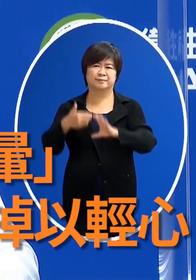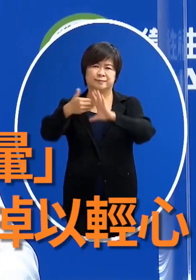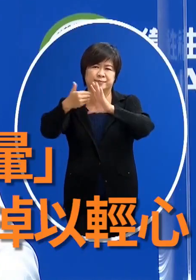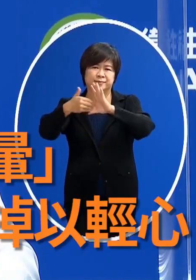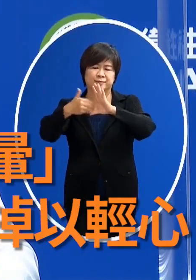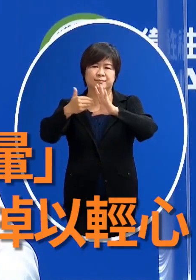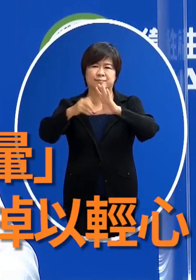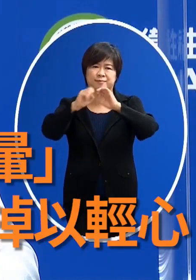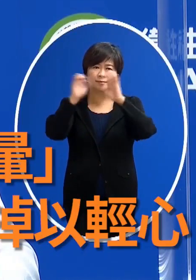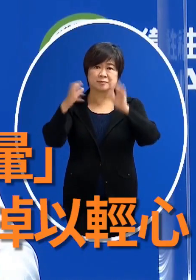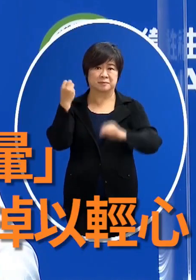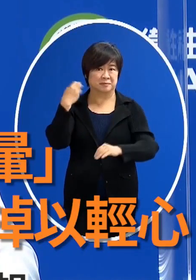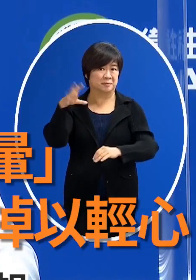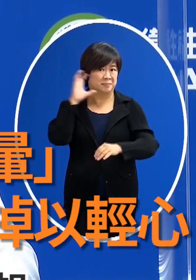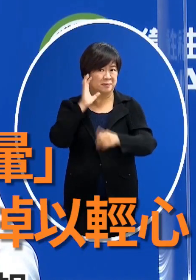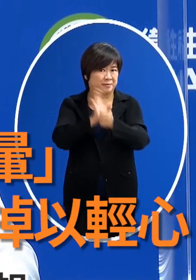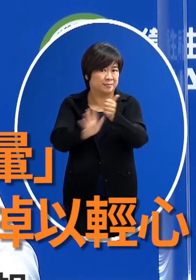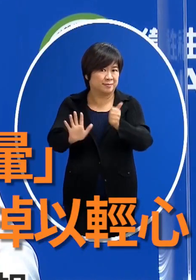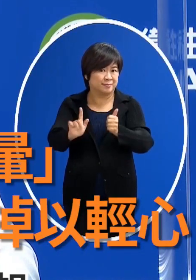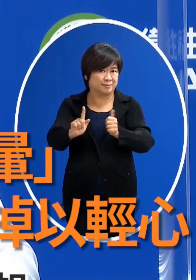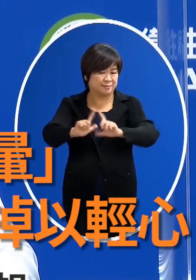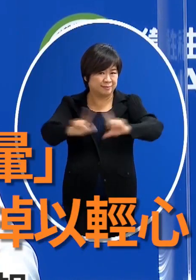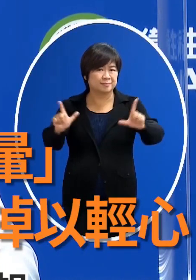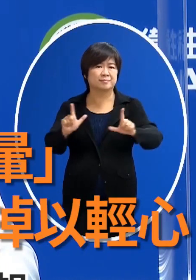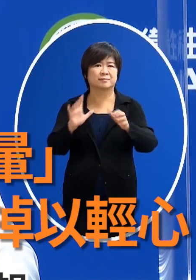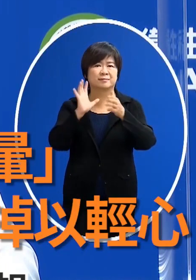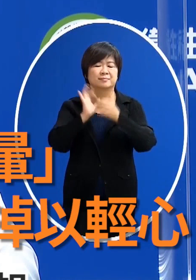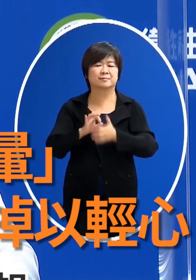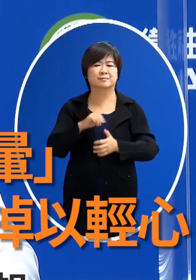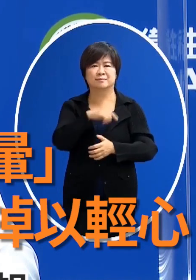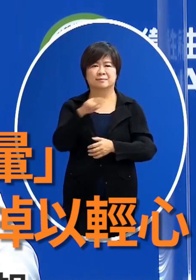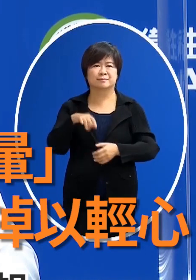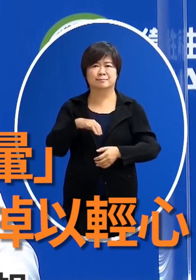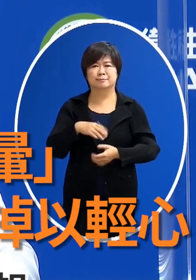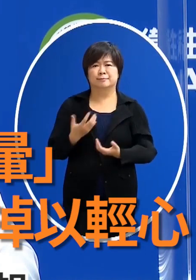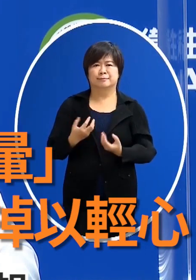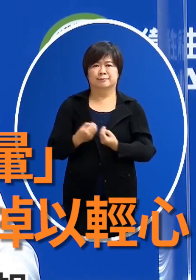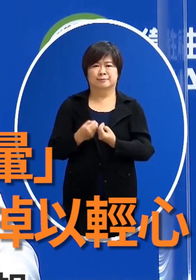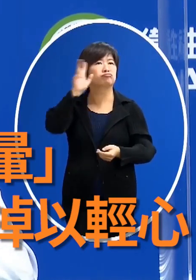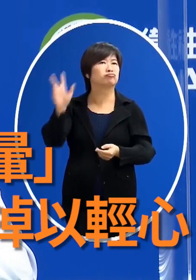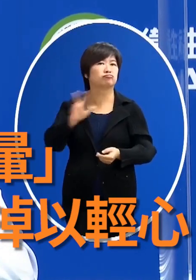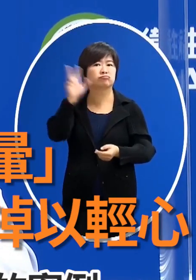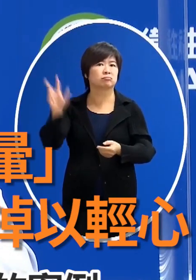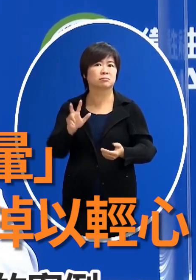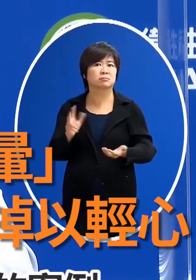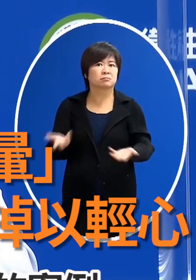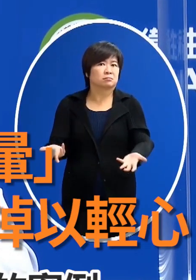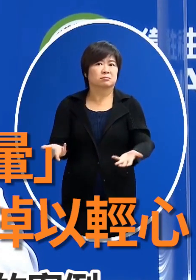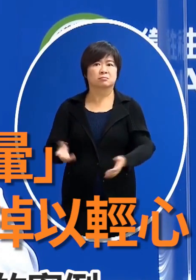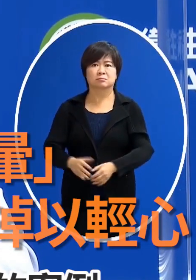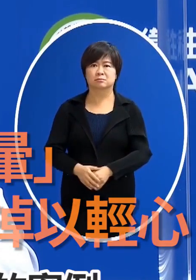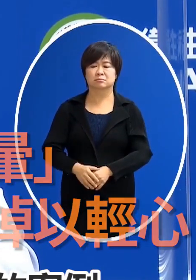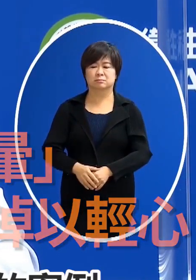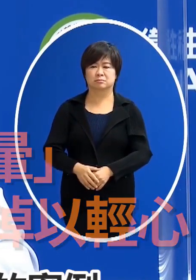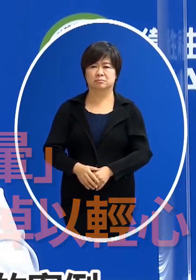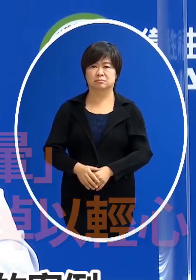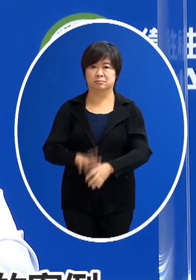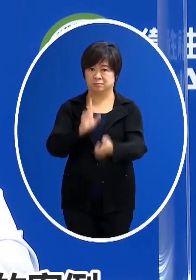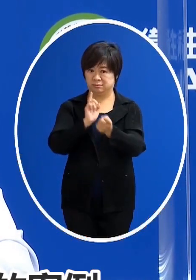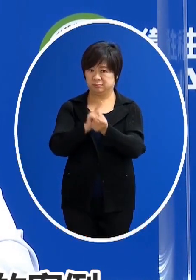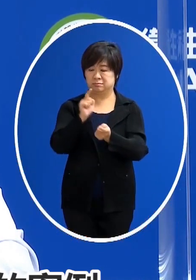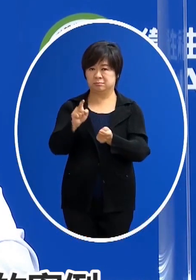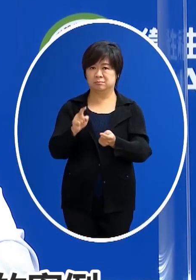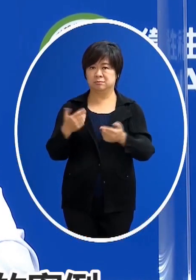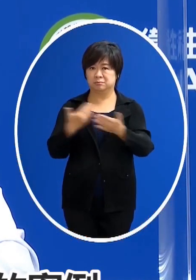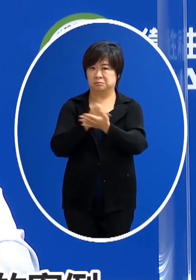的影响力比较大，所以会引发大家很多的联想。那不过我们对任何